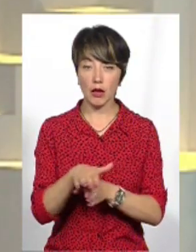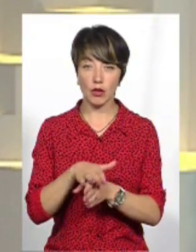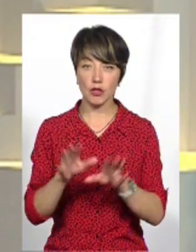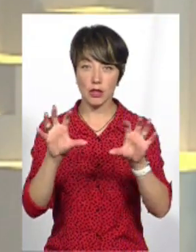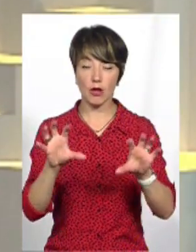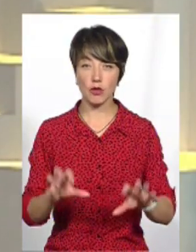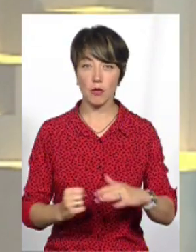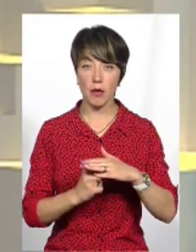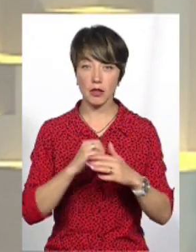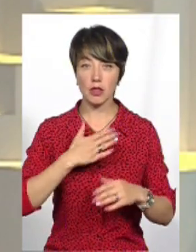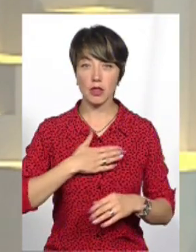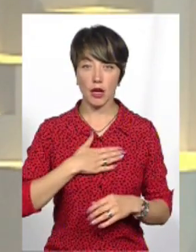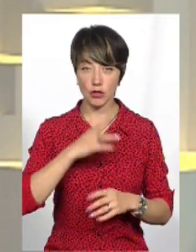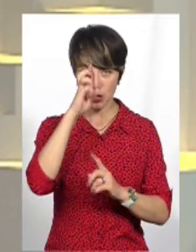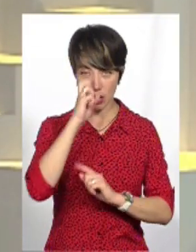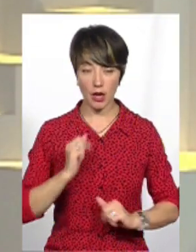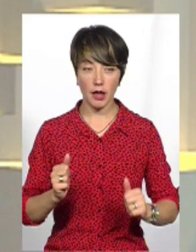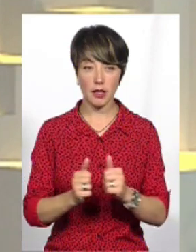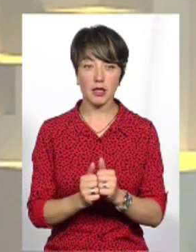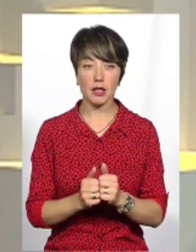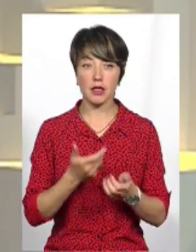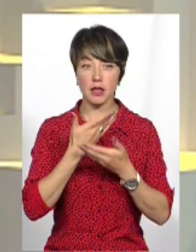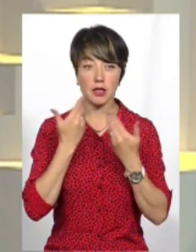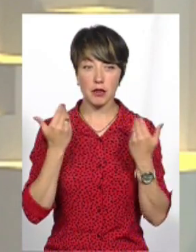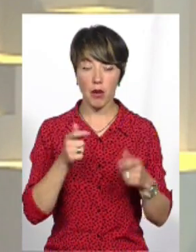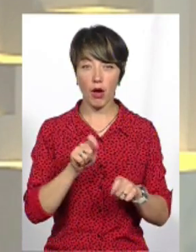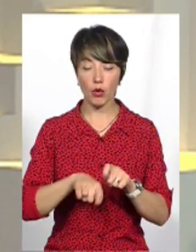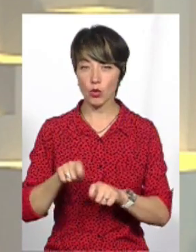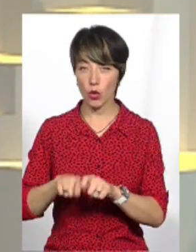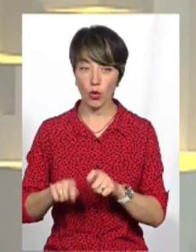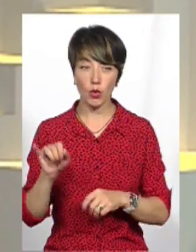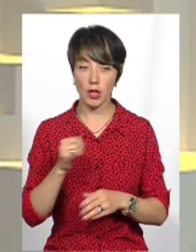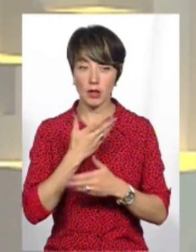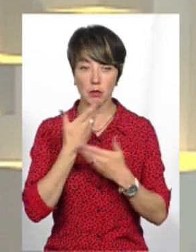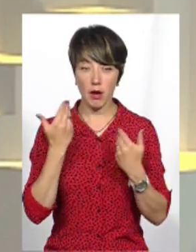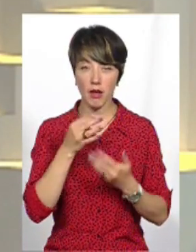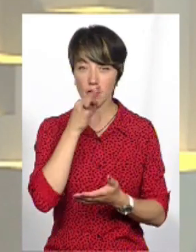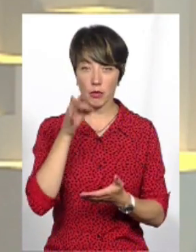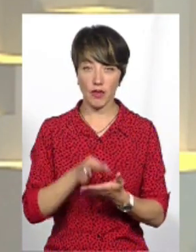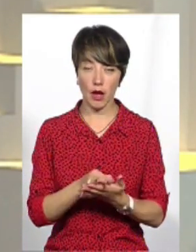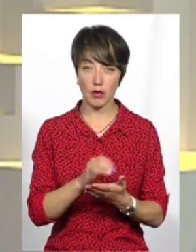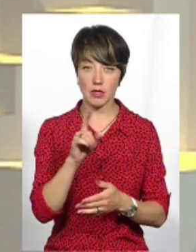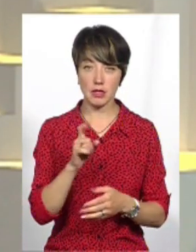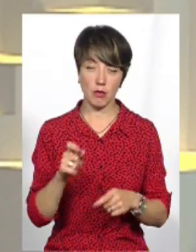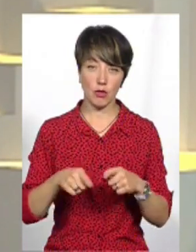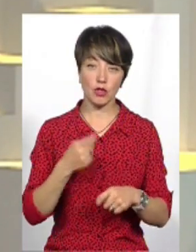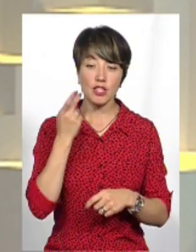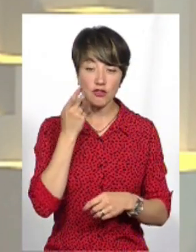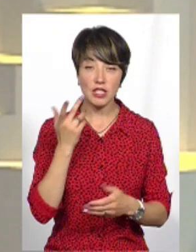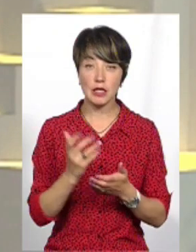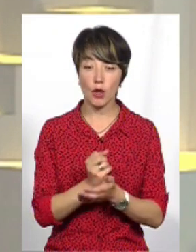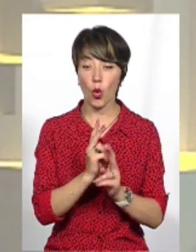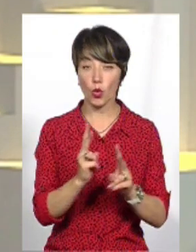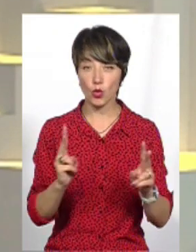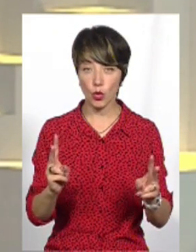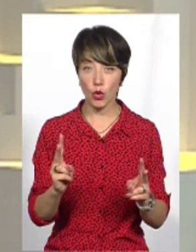дотримується законодавча база нашої країни, що немає контролю і немає відповідальності. Завжди знайдеться